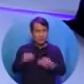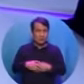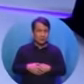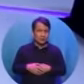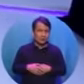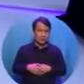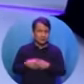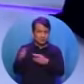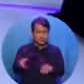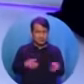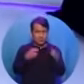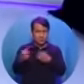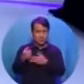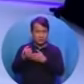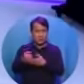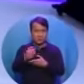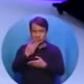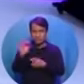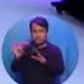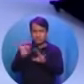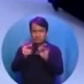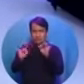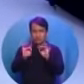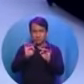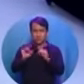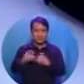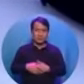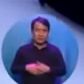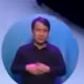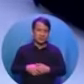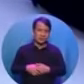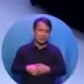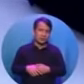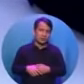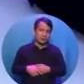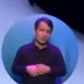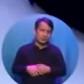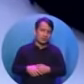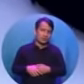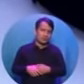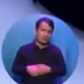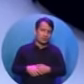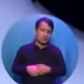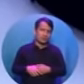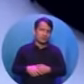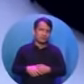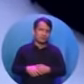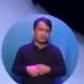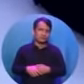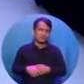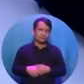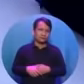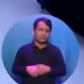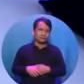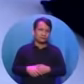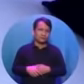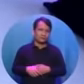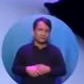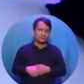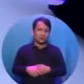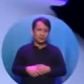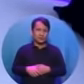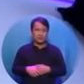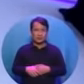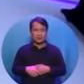Sige, random na lang. Turo mo na lang kung sino gusto mo. Mini-mini-mini mo. Kaya nga random eh. Kasi kung pipiliin natin, o nga pala, sorry. From now on,